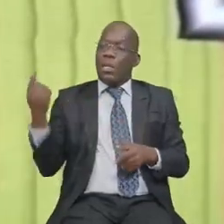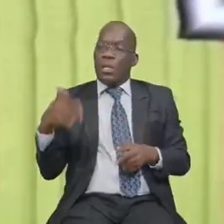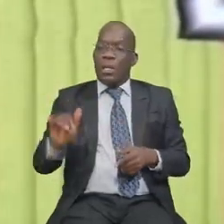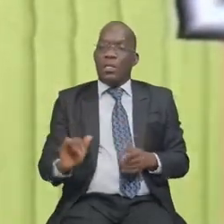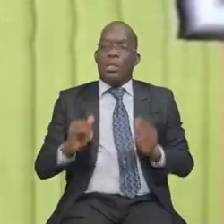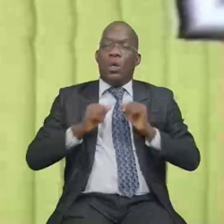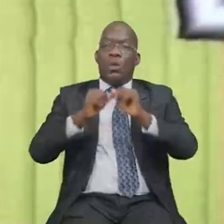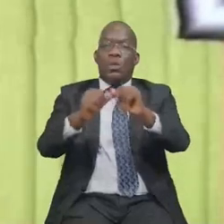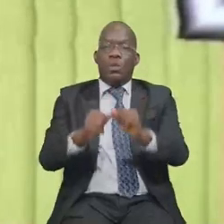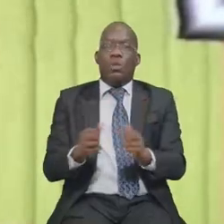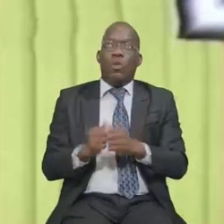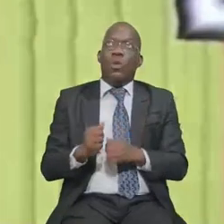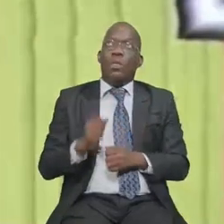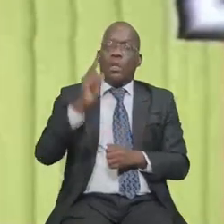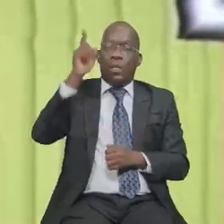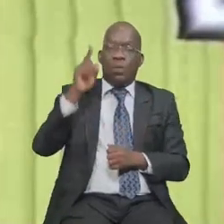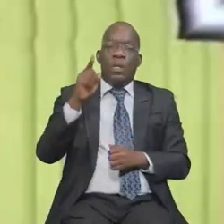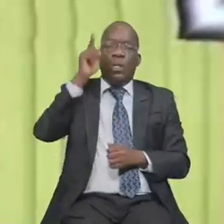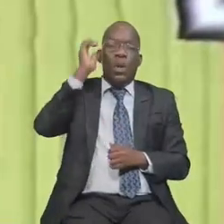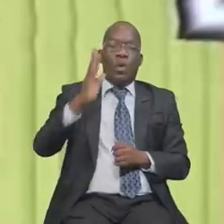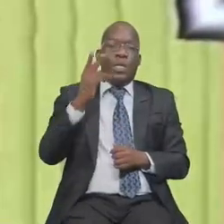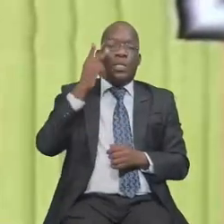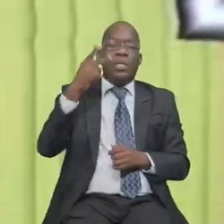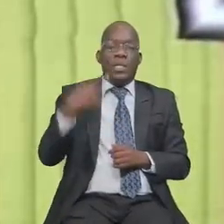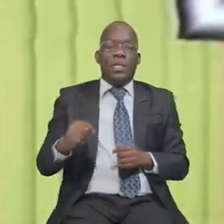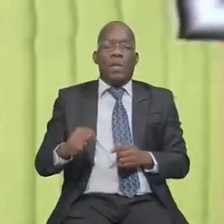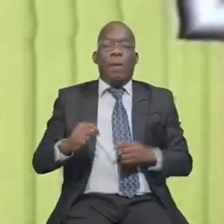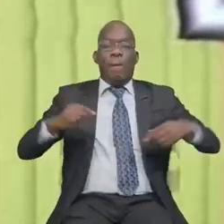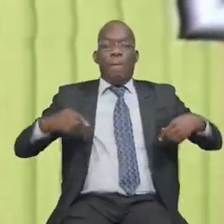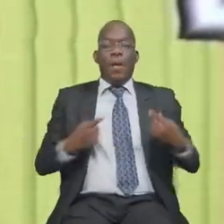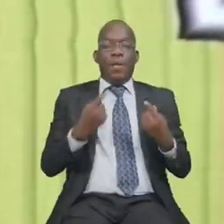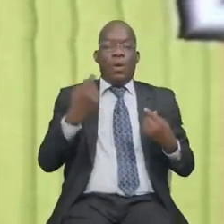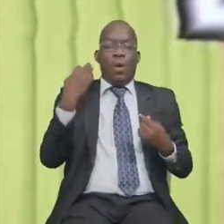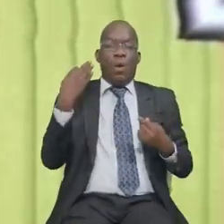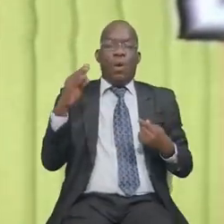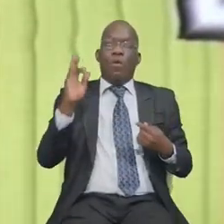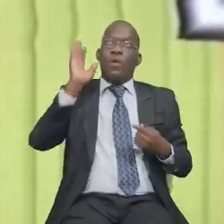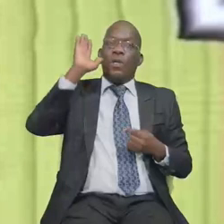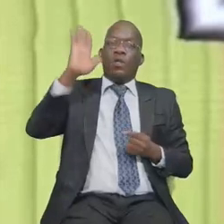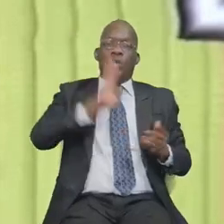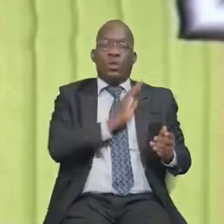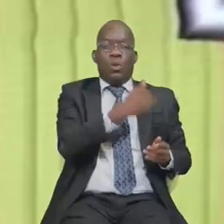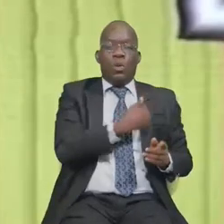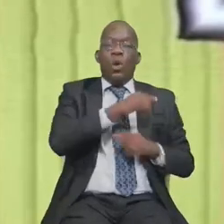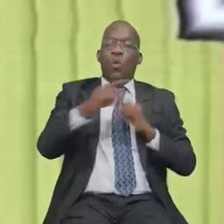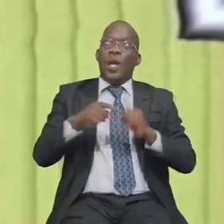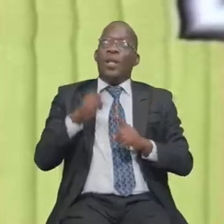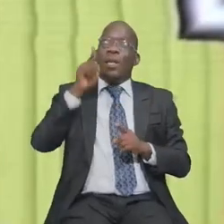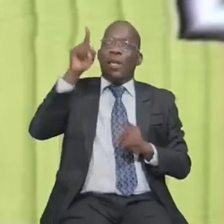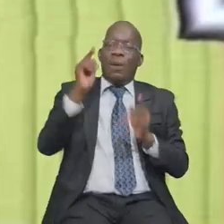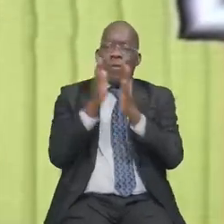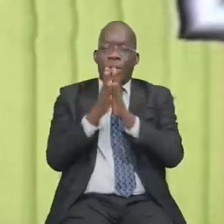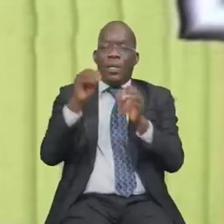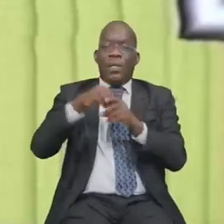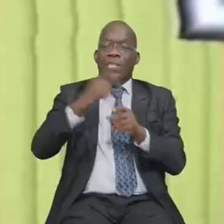Et l'œuvre de l'Éternel prospérera en ses mains. À cause du travail de son âme, l'agonie qu'il a endurée, quand